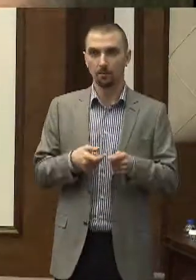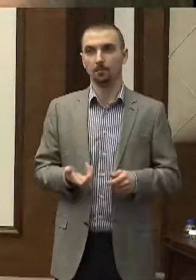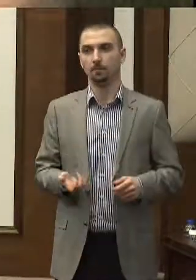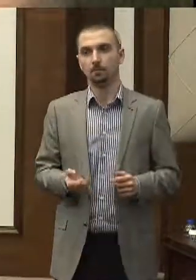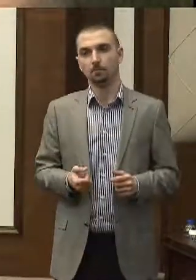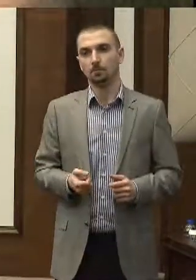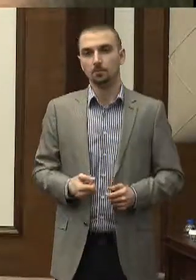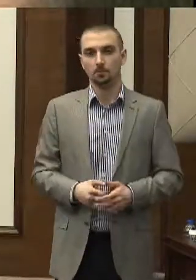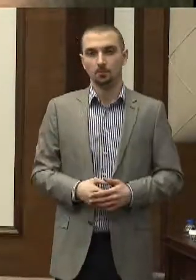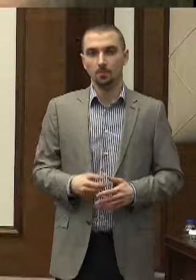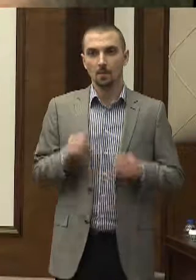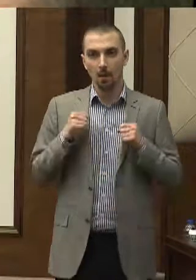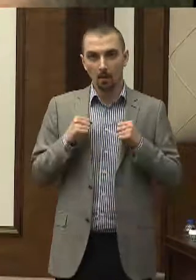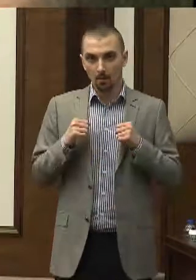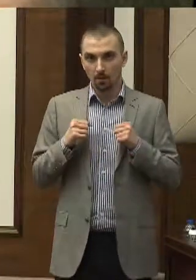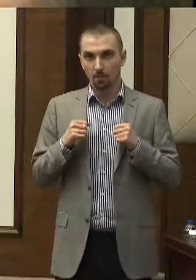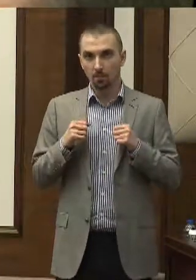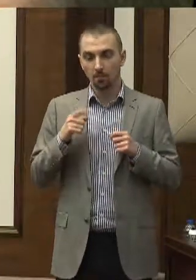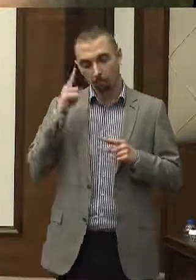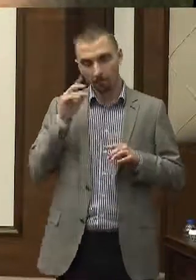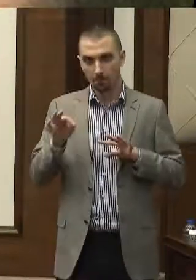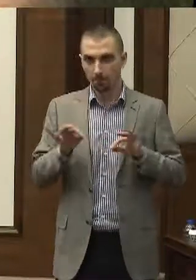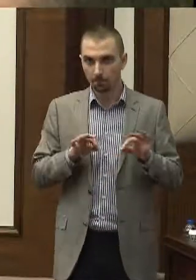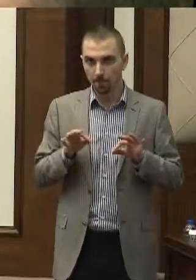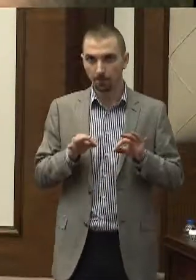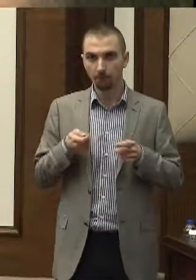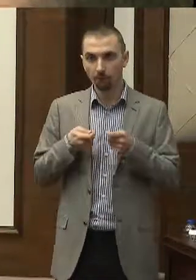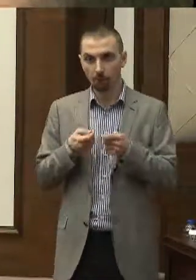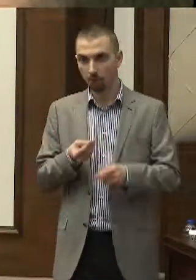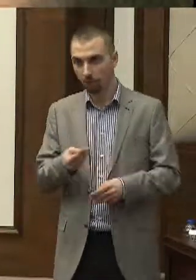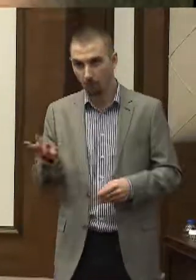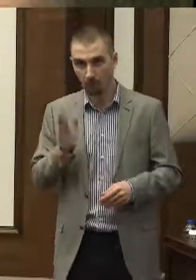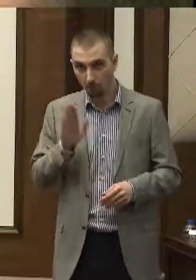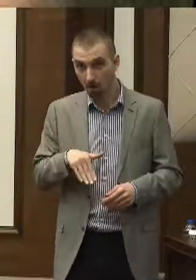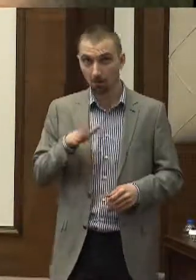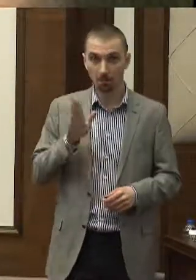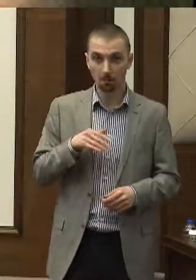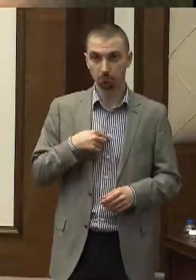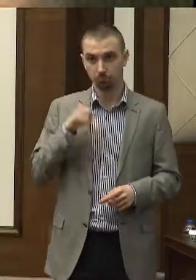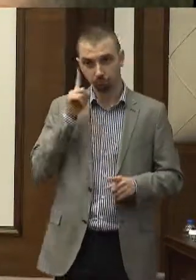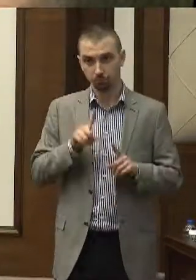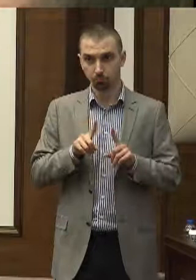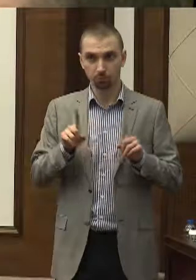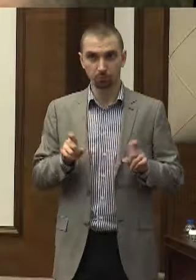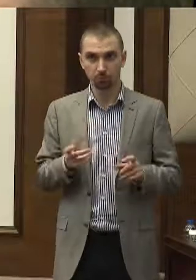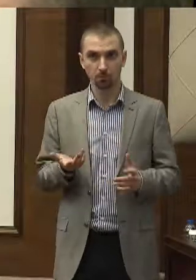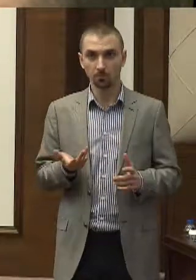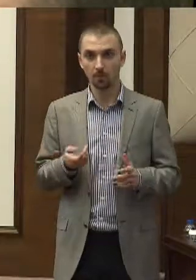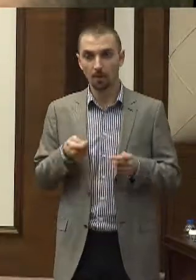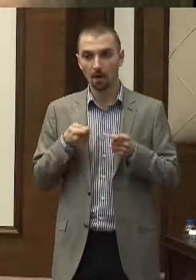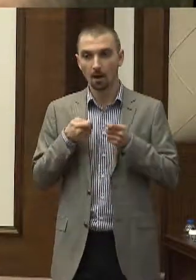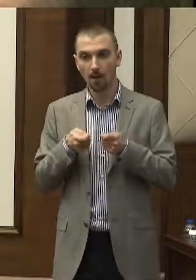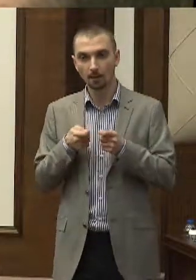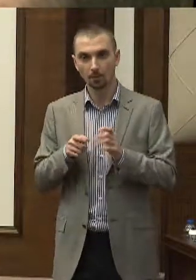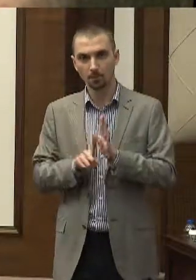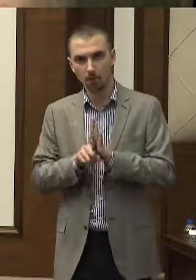davranış biçimleri ve sağlıklı planlı eğitimler verebildik mi? Bunun yanında eğitim odaklı